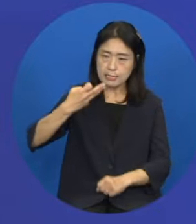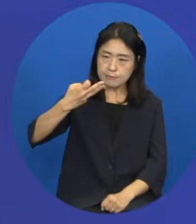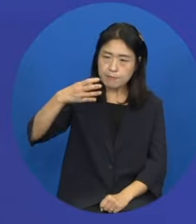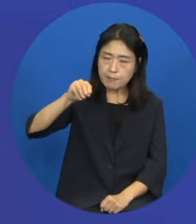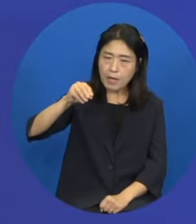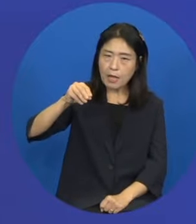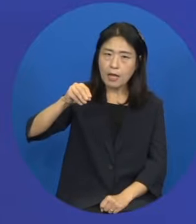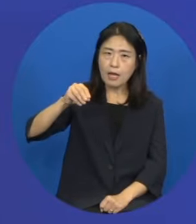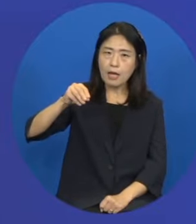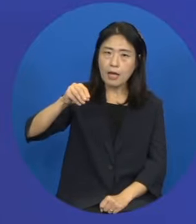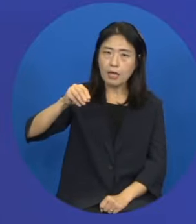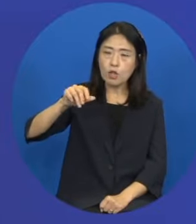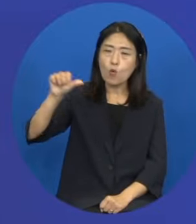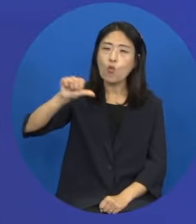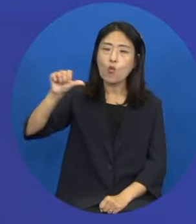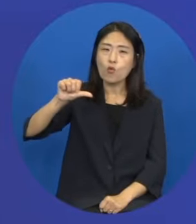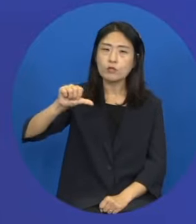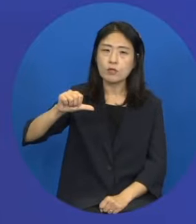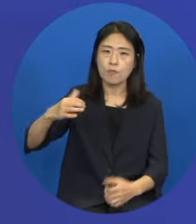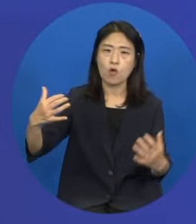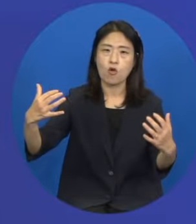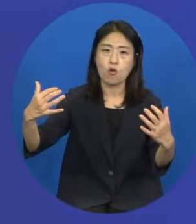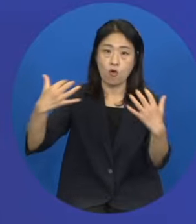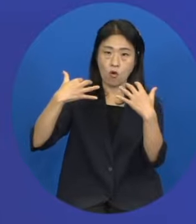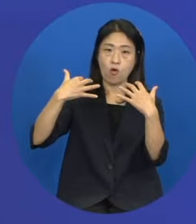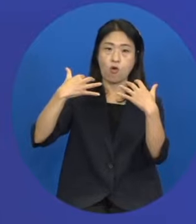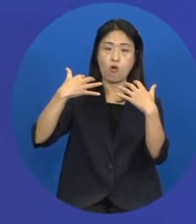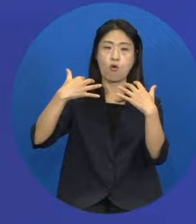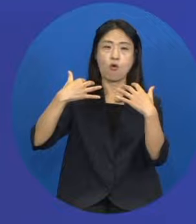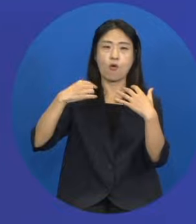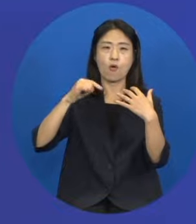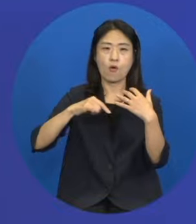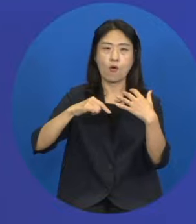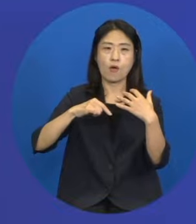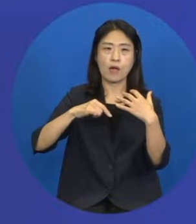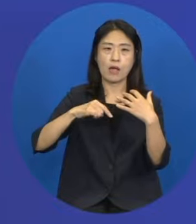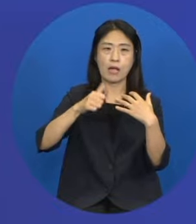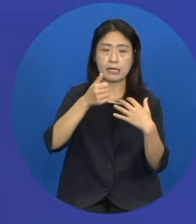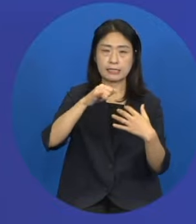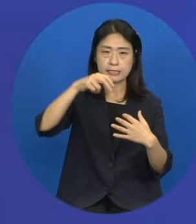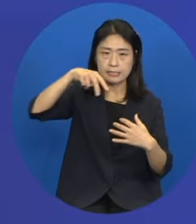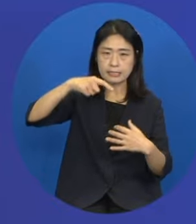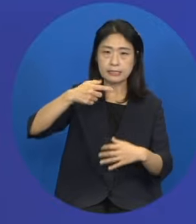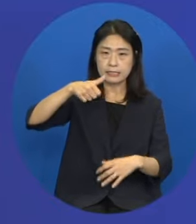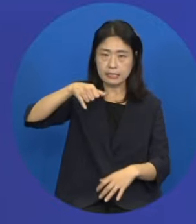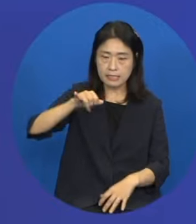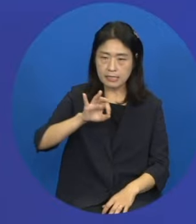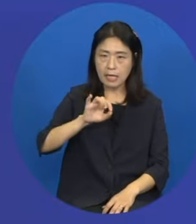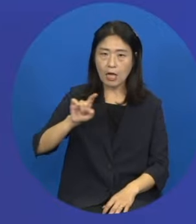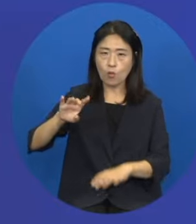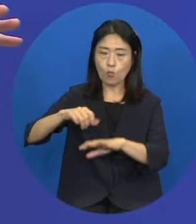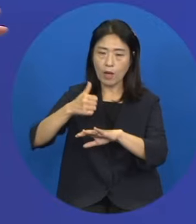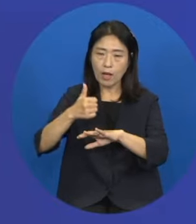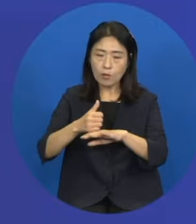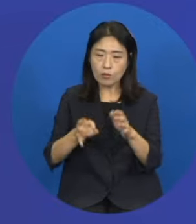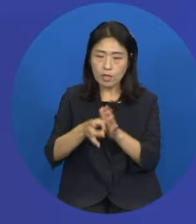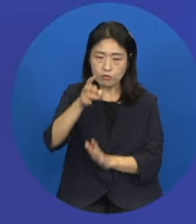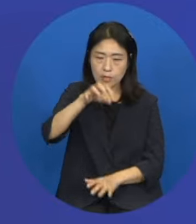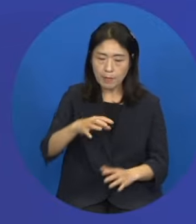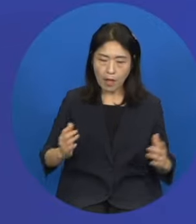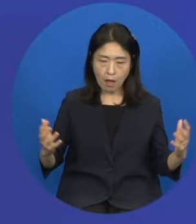여러분 상상이 됩니까? 그 많은 숫자가 쳐들어와서 히스기야 왕과 예루살렘을 포위를 했어요. 다른 데는 다 점령을 하고